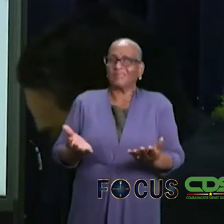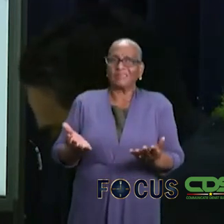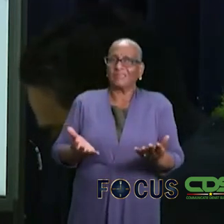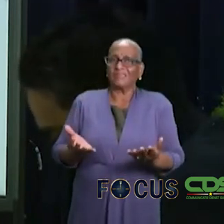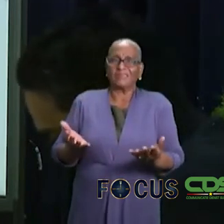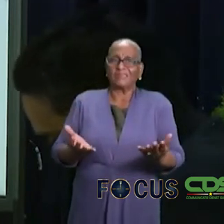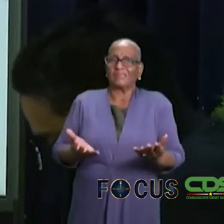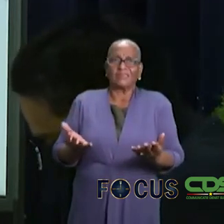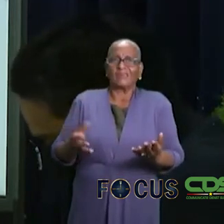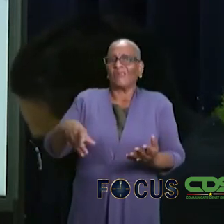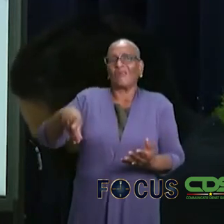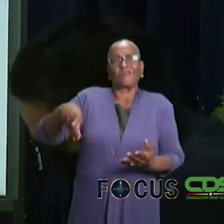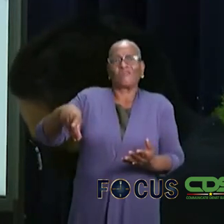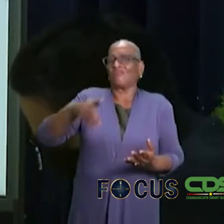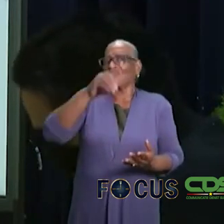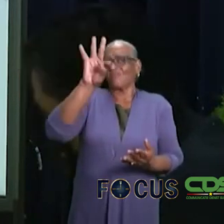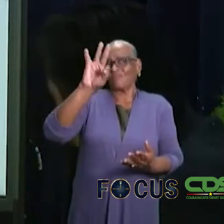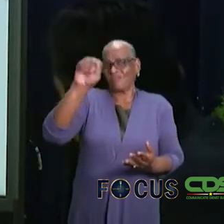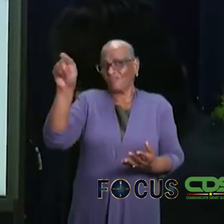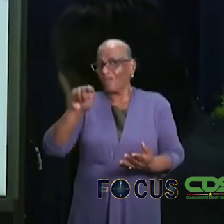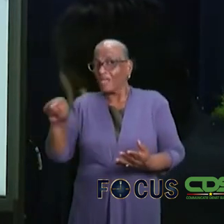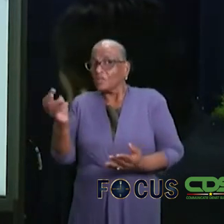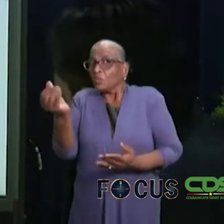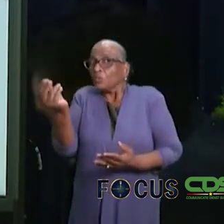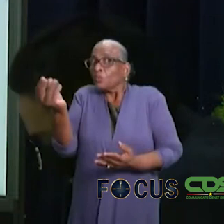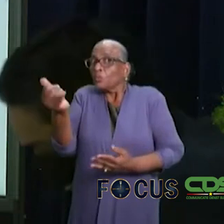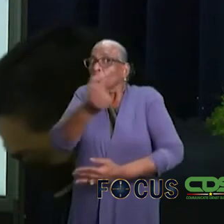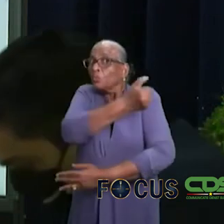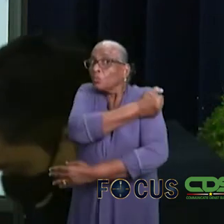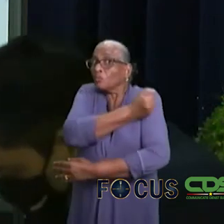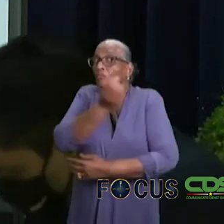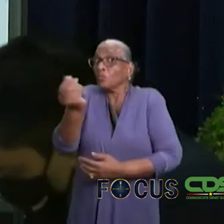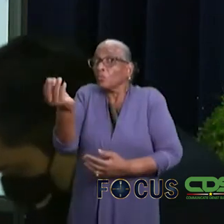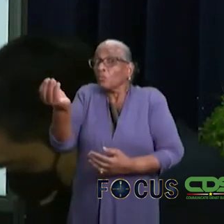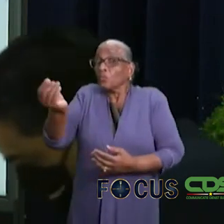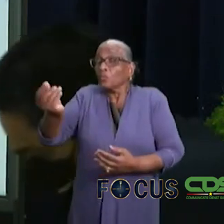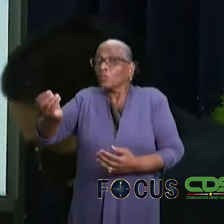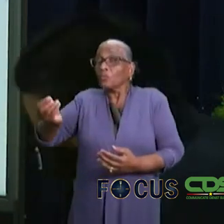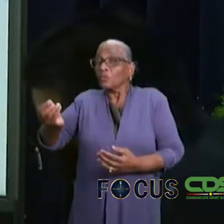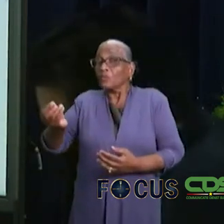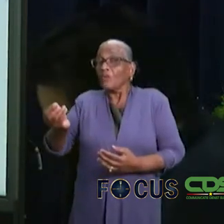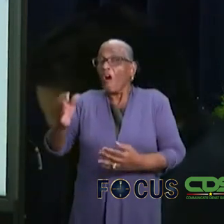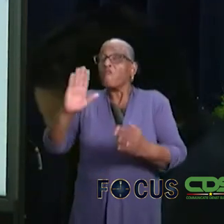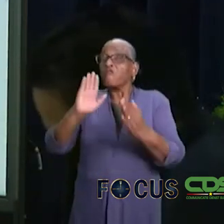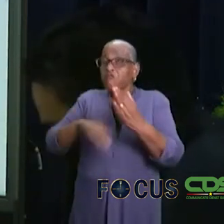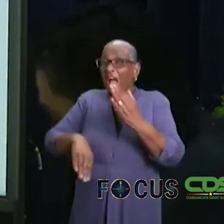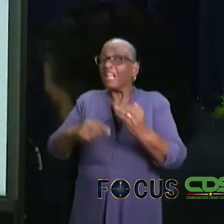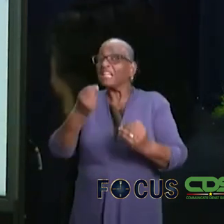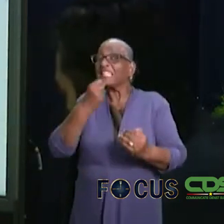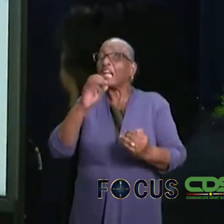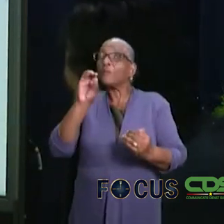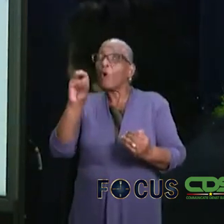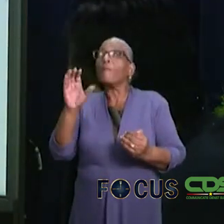vaccins zijn. Pfizer is vooral een heel duur vaccin. Ze hebben een vervaldatum en hopelijk